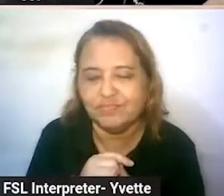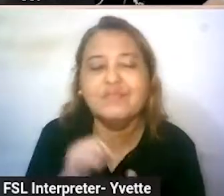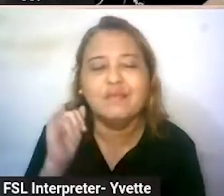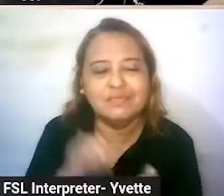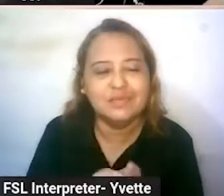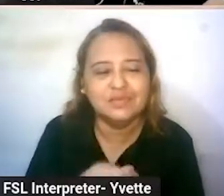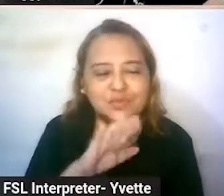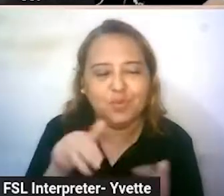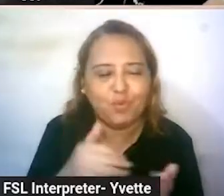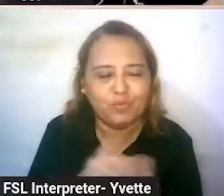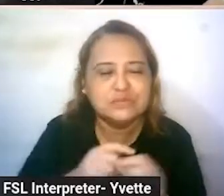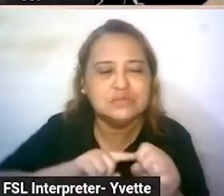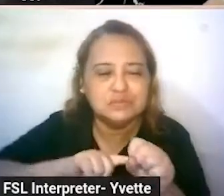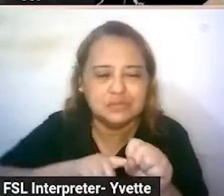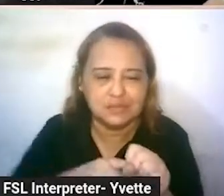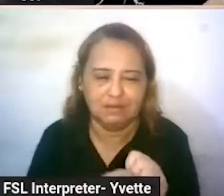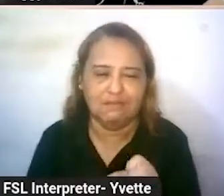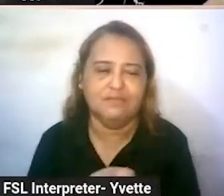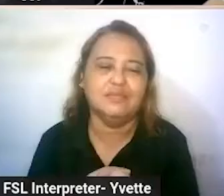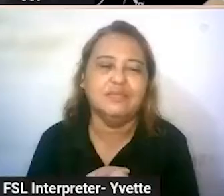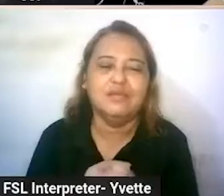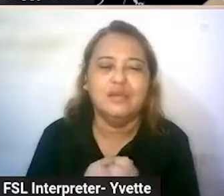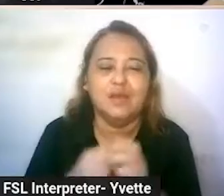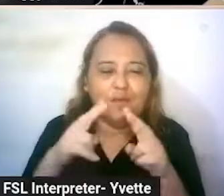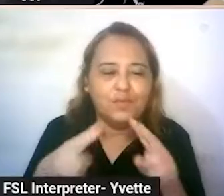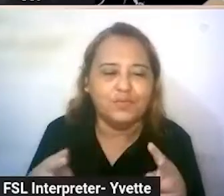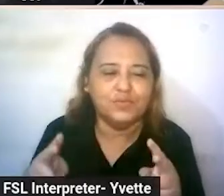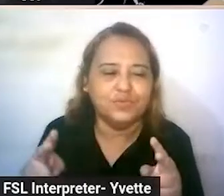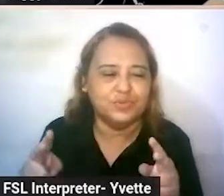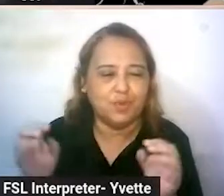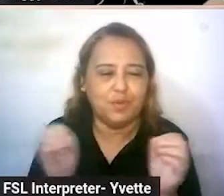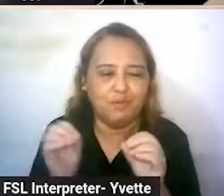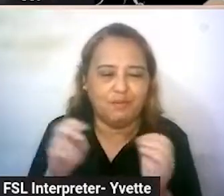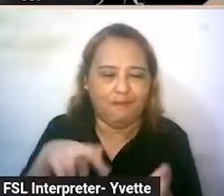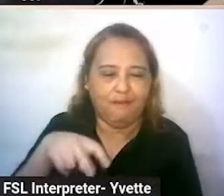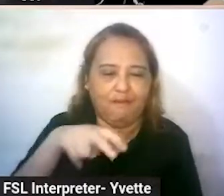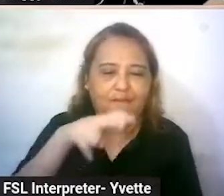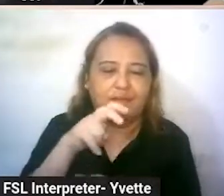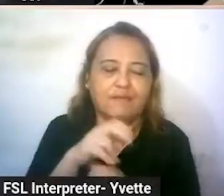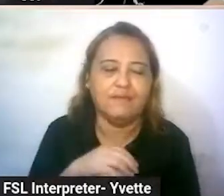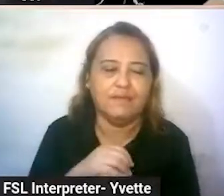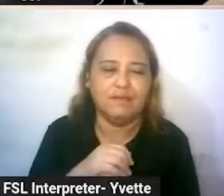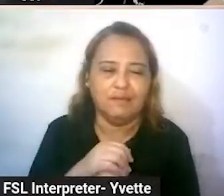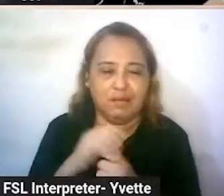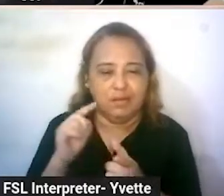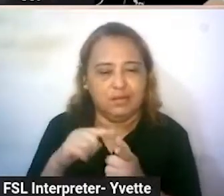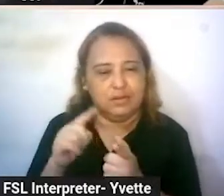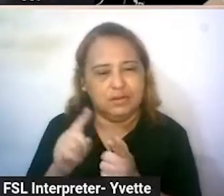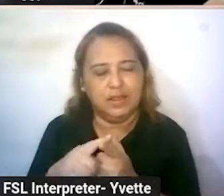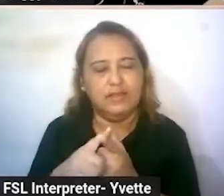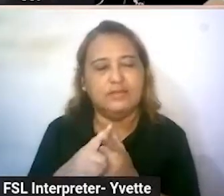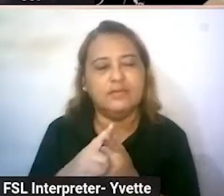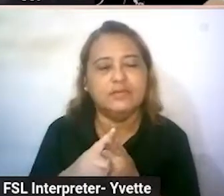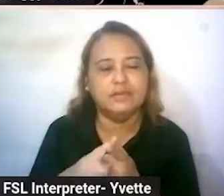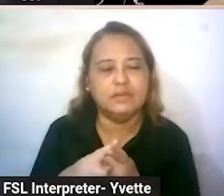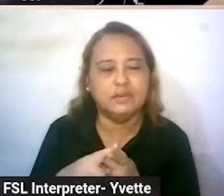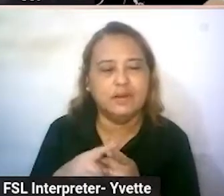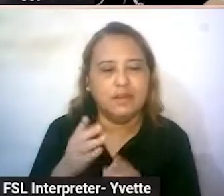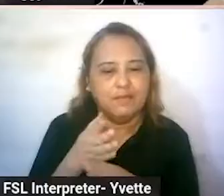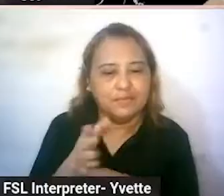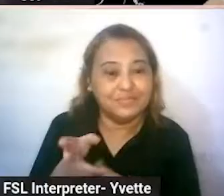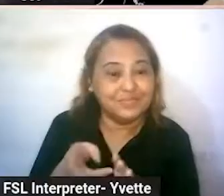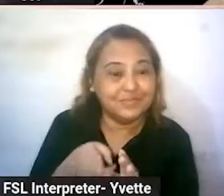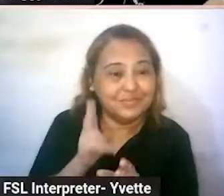it all started that way with tahanan walang hagdanan. And then after a year, tuloy-tuloy pa na po